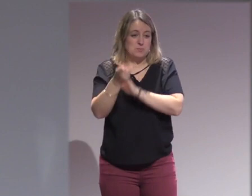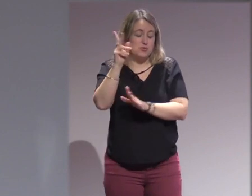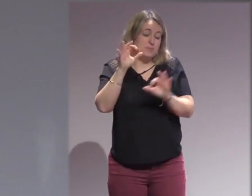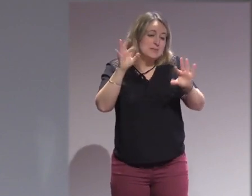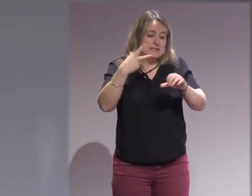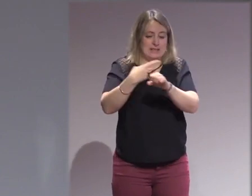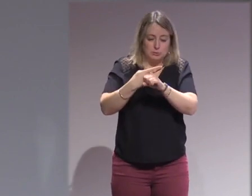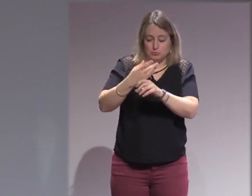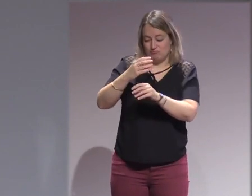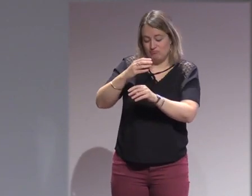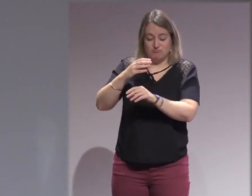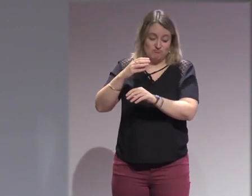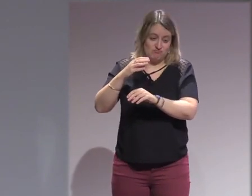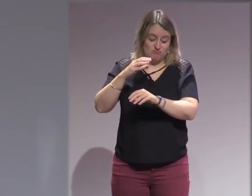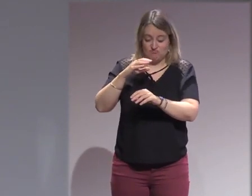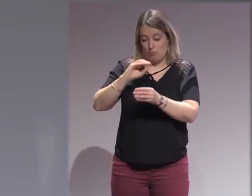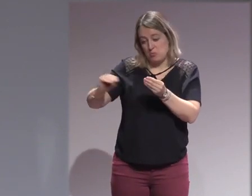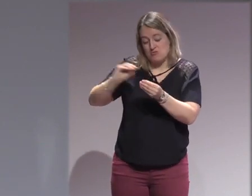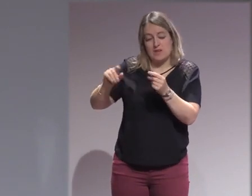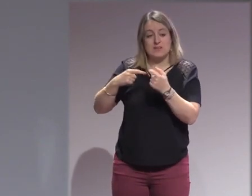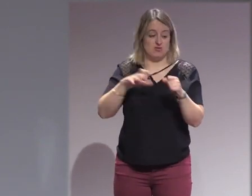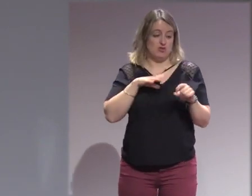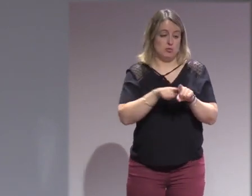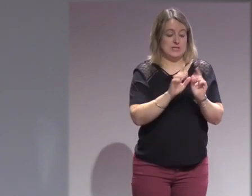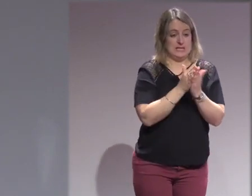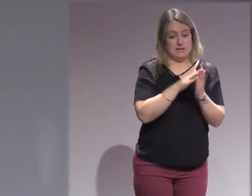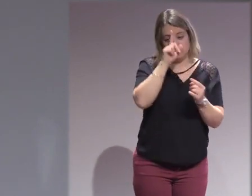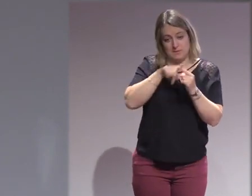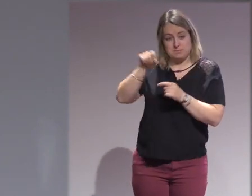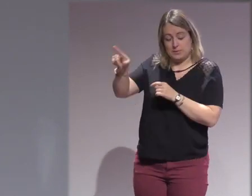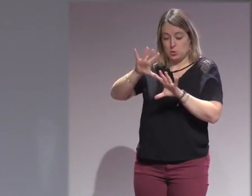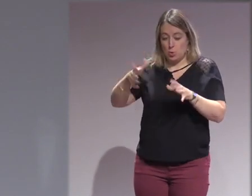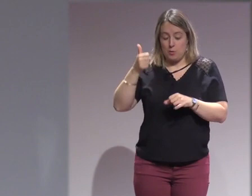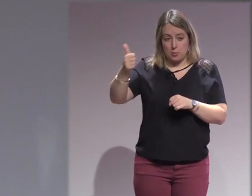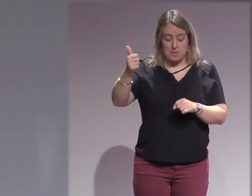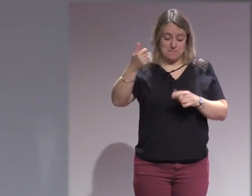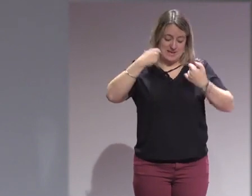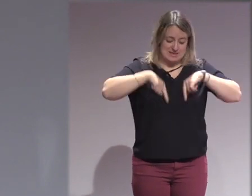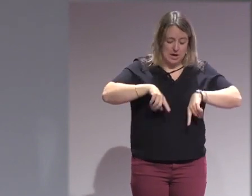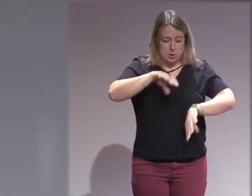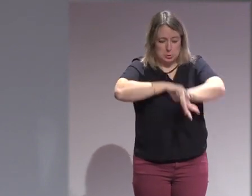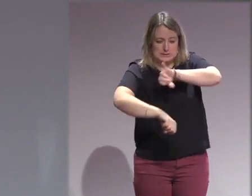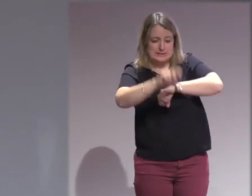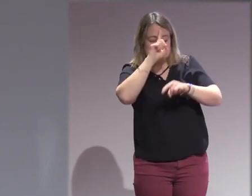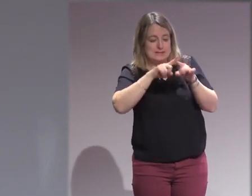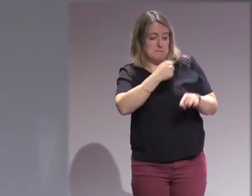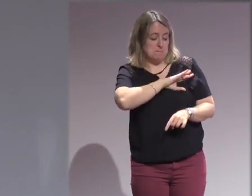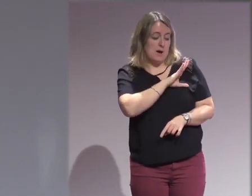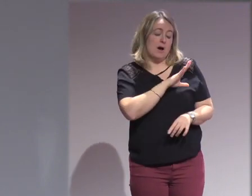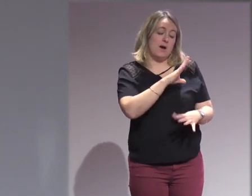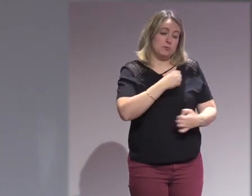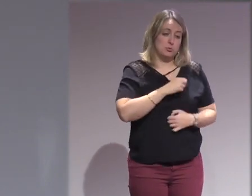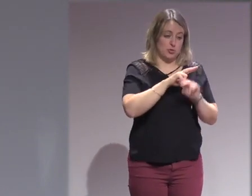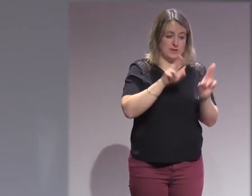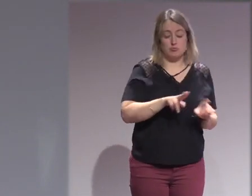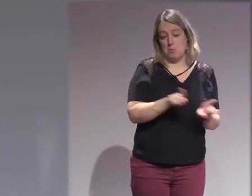l'instrumentalisation pure. Il y a aussi des livres sur comment la Corée du Sud a développé son système diplomatique grâce aux adoptions internationales. Ça a été le cas pour plein de